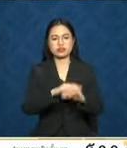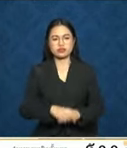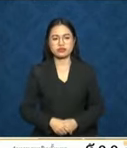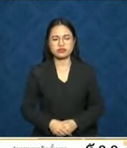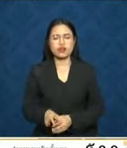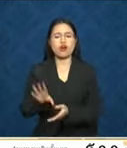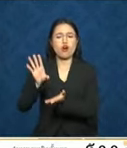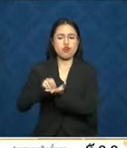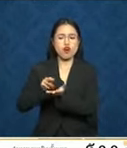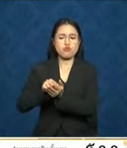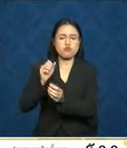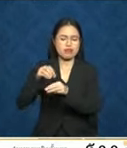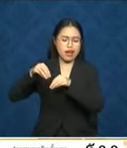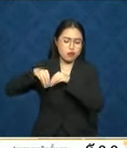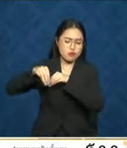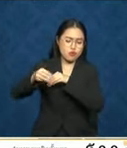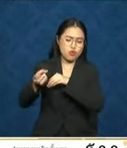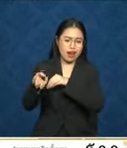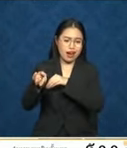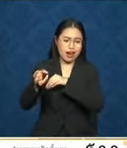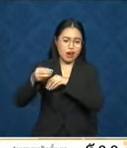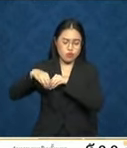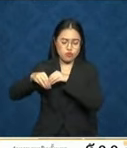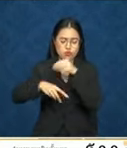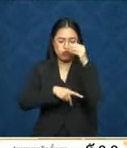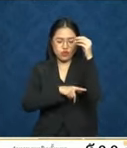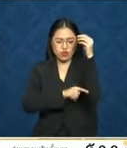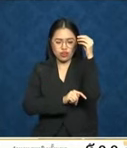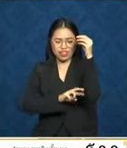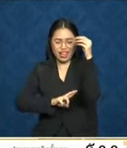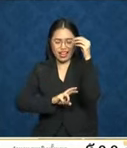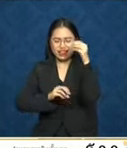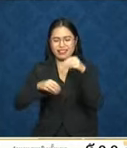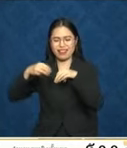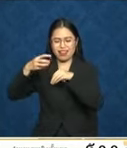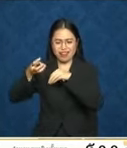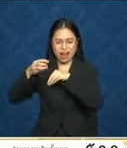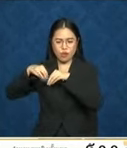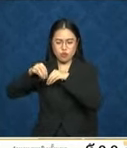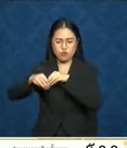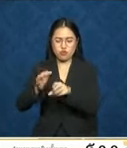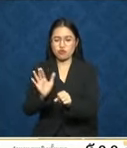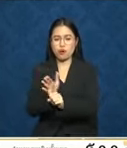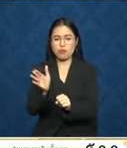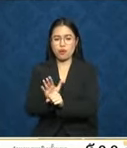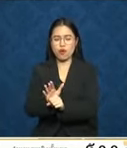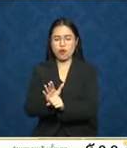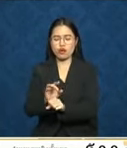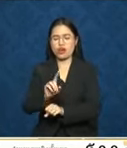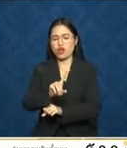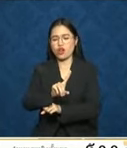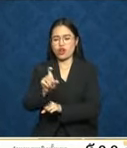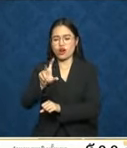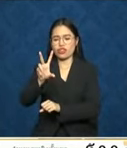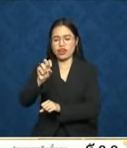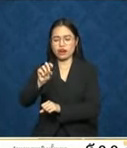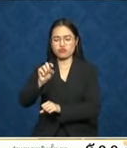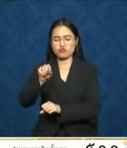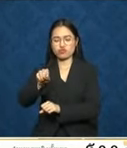ข้อมูลการผลิตข้าวภายในจังหวัดตรังข้าวที่ปลูกในตรังมีปริมาณไม่เพียงพอครับท่านประธานเพียงร้อยละ 3.85 เท่านั้